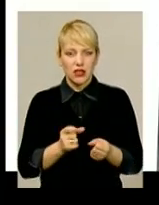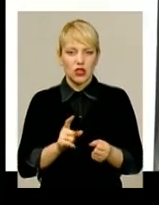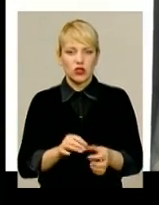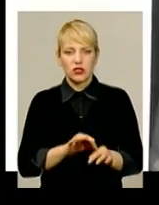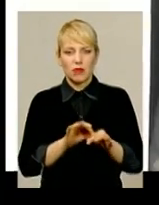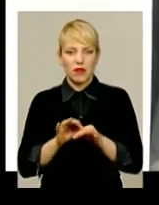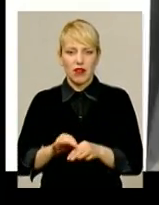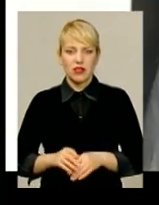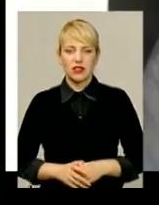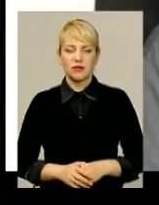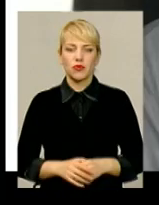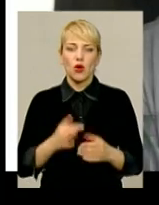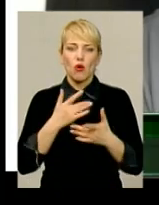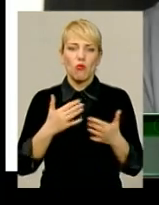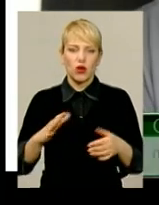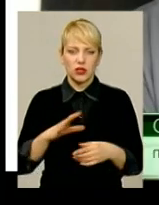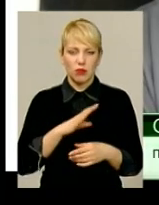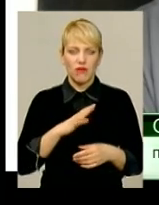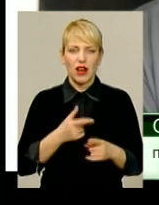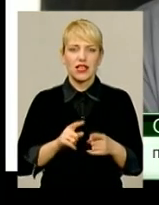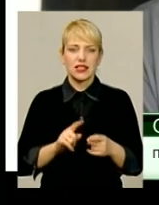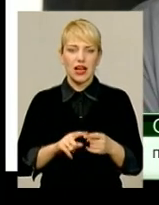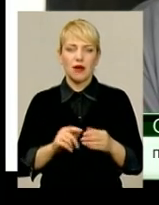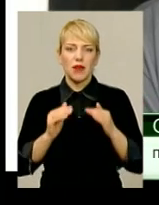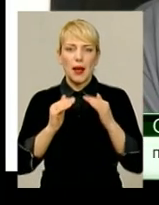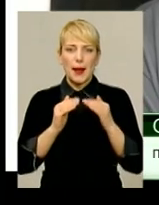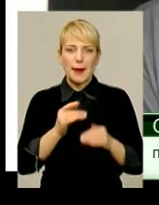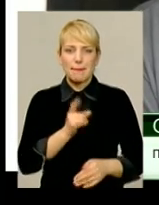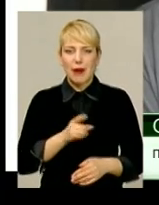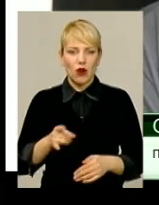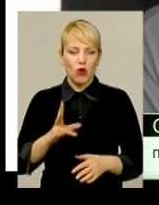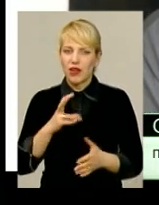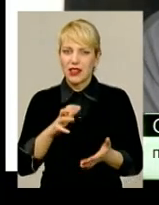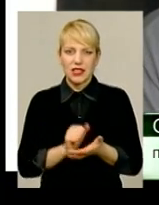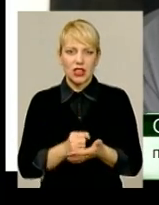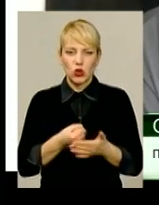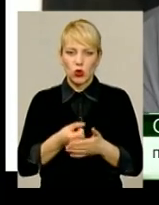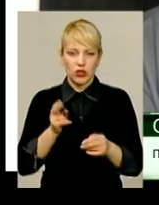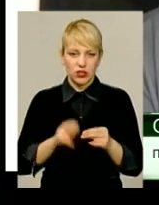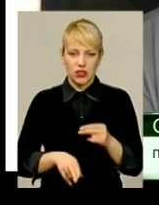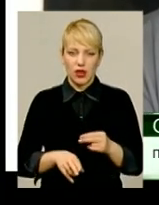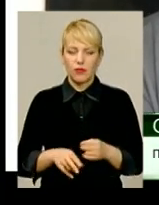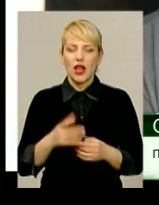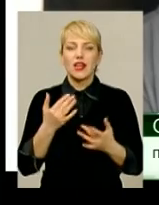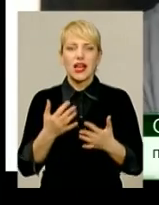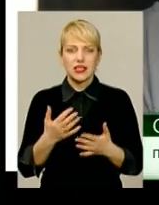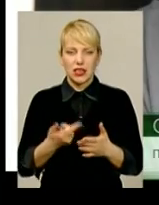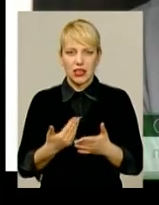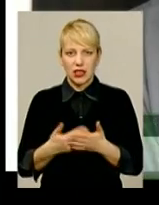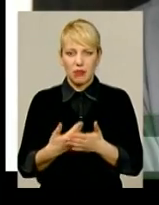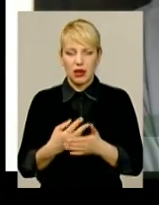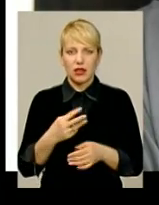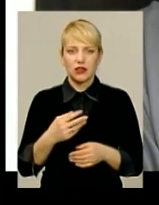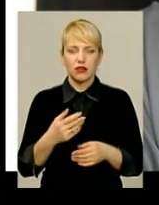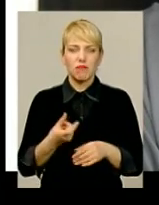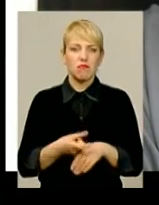Парковка зайнята чи ні? По-різному буває. Не зайнята до кінця. Не зайнята до кінця? Ні. Десь на скільки? Максимум